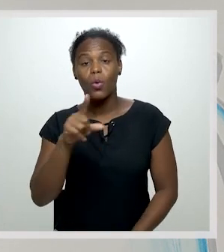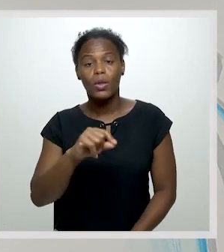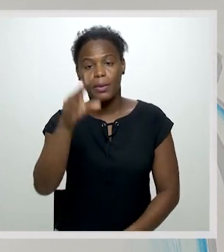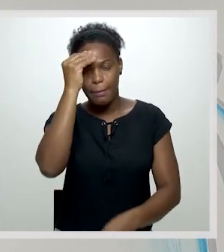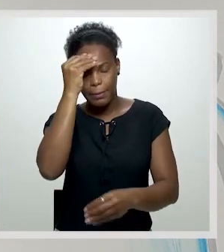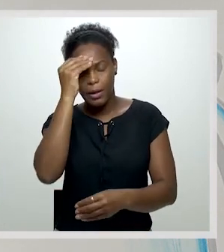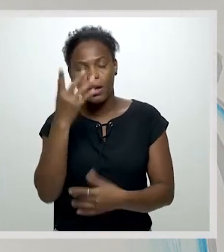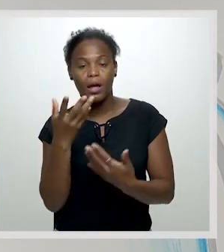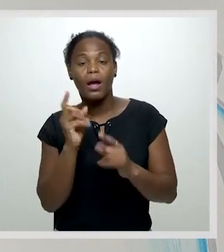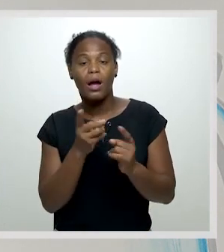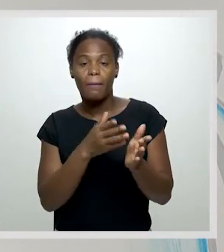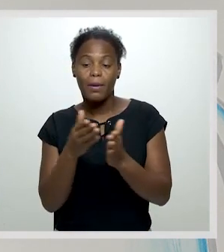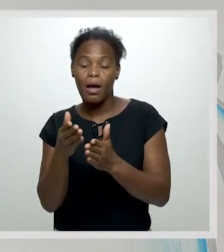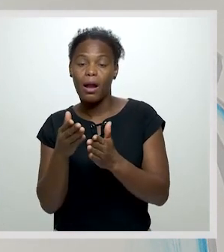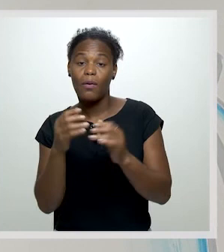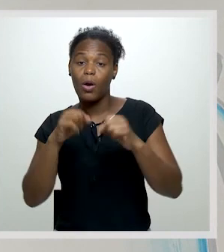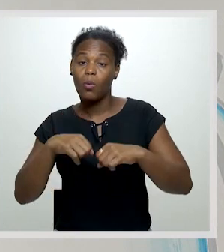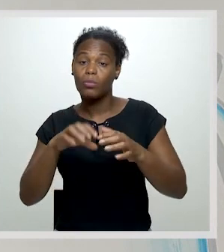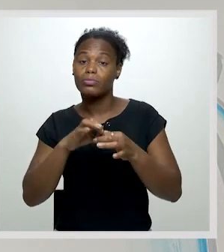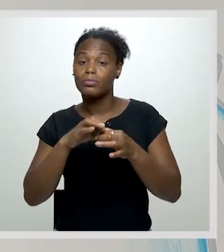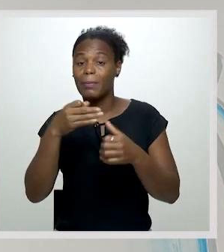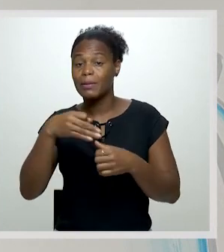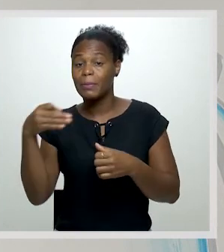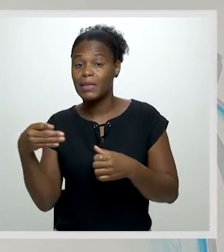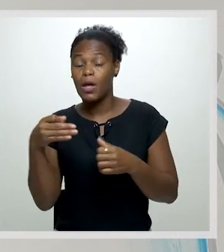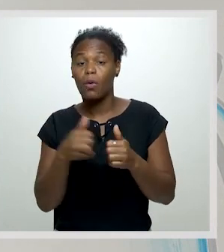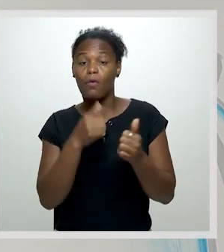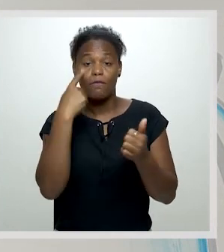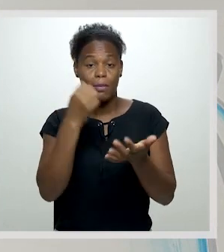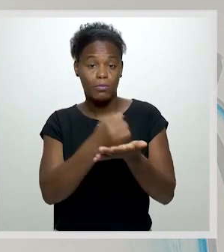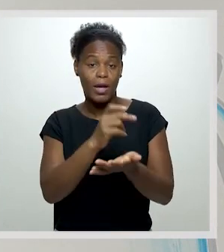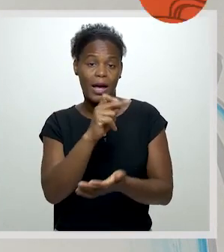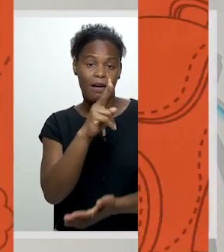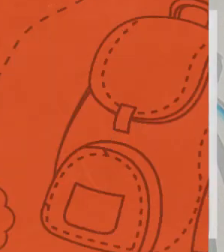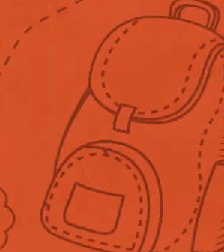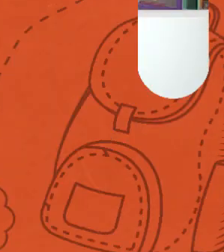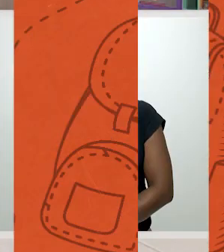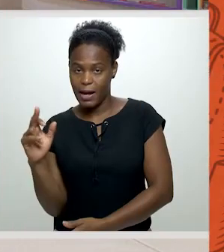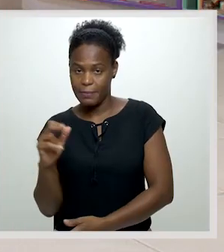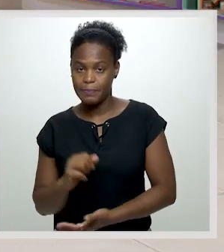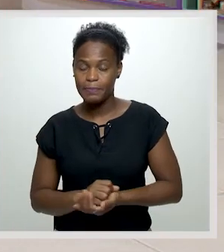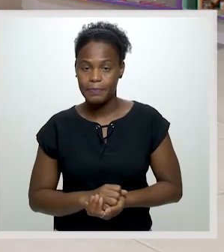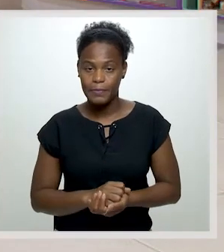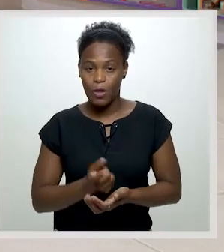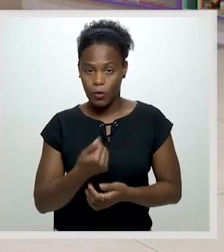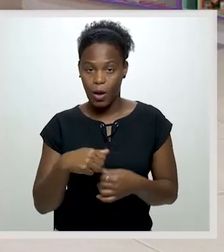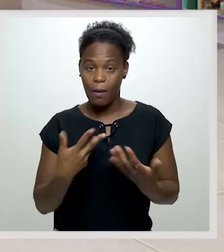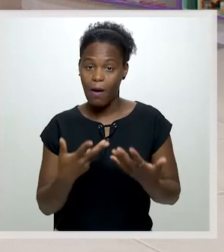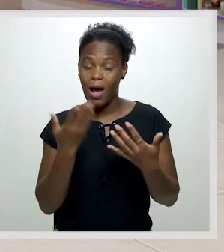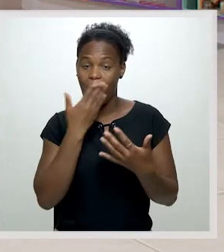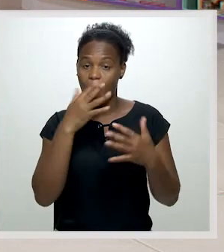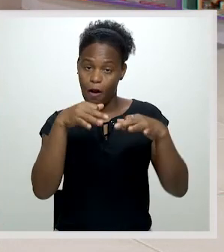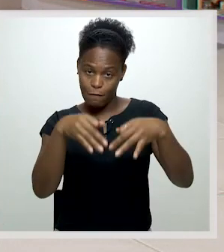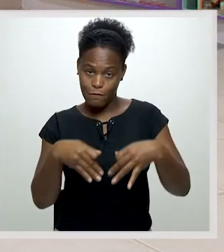appris un cas particulier de l'accord du participe passé avec l'auxiliaire avoir. Nous sommes arrivés à la fin de